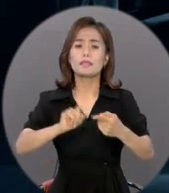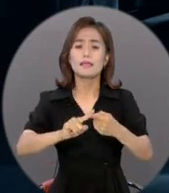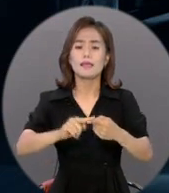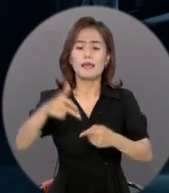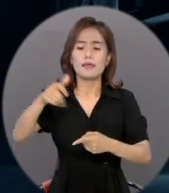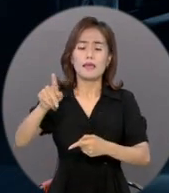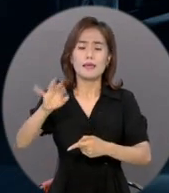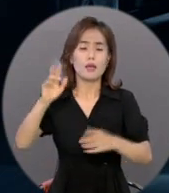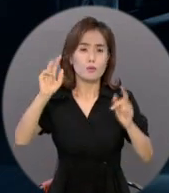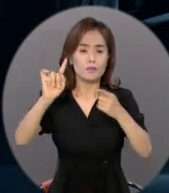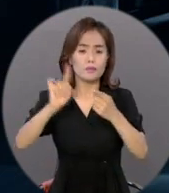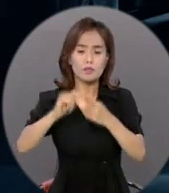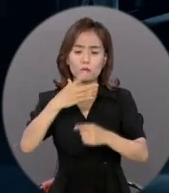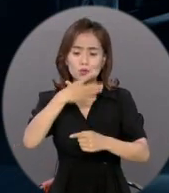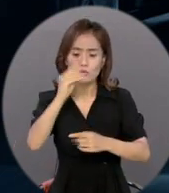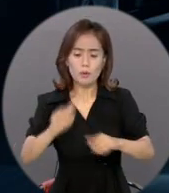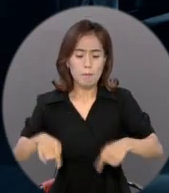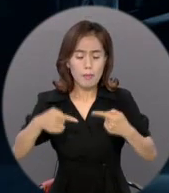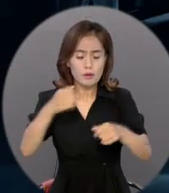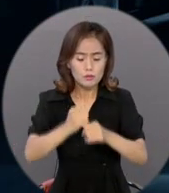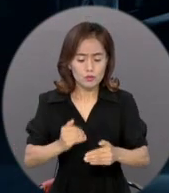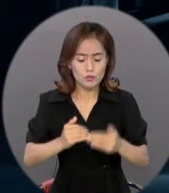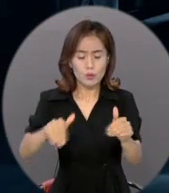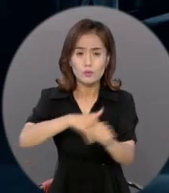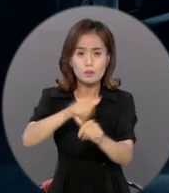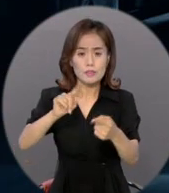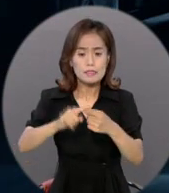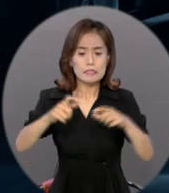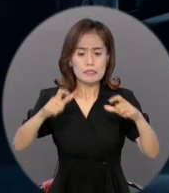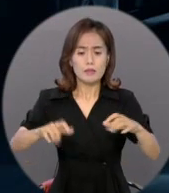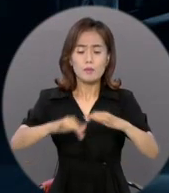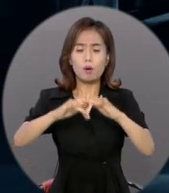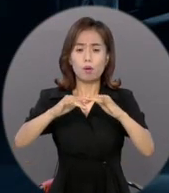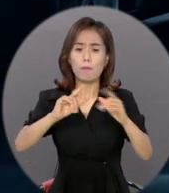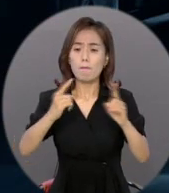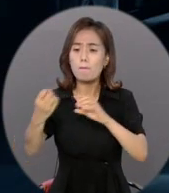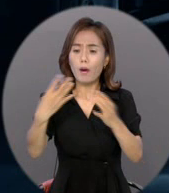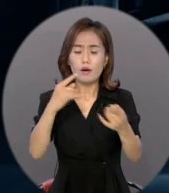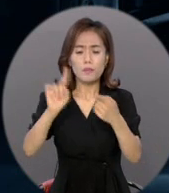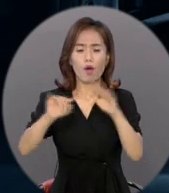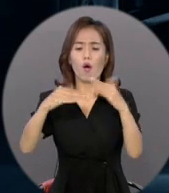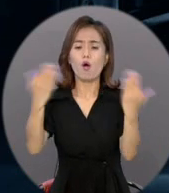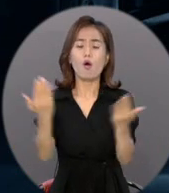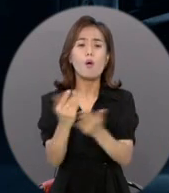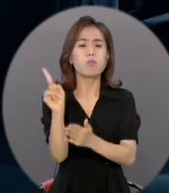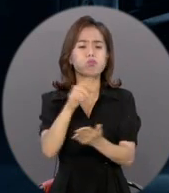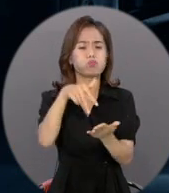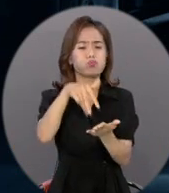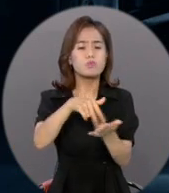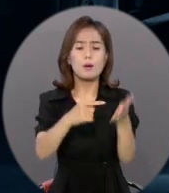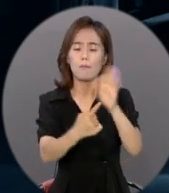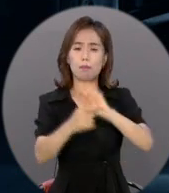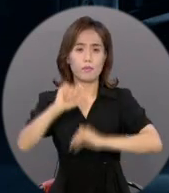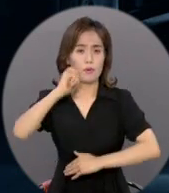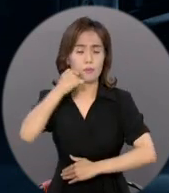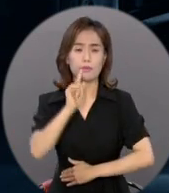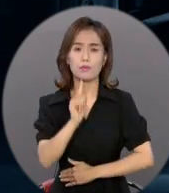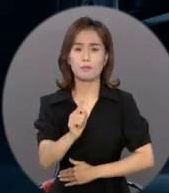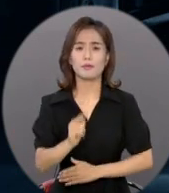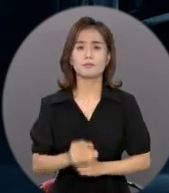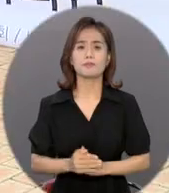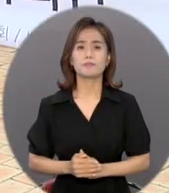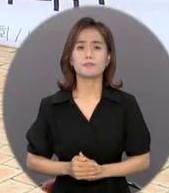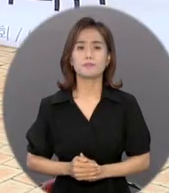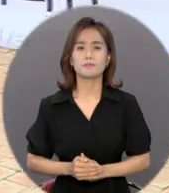K카 측은 순천 진출 여부나 진행 상황, 지역 업체들의 주장에 대해 어떠한 입장도 밝히기 어렵다며 말을